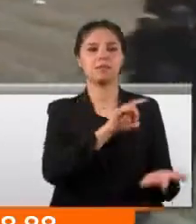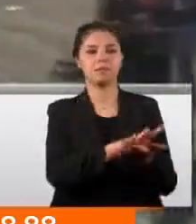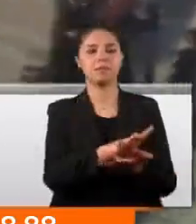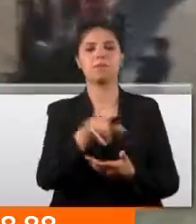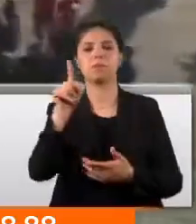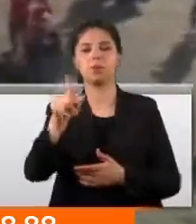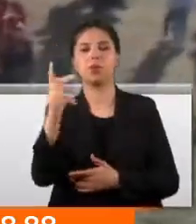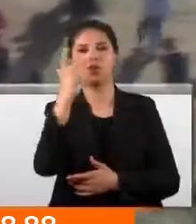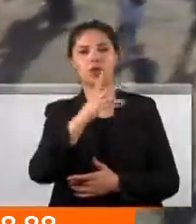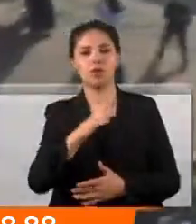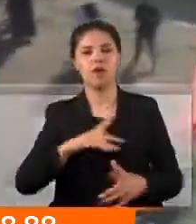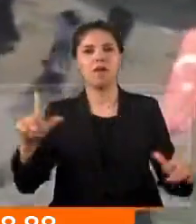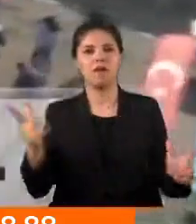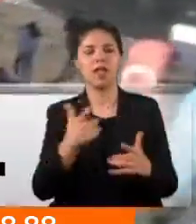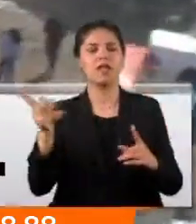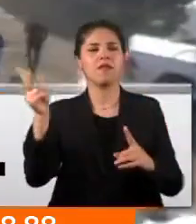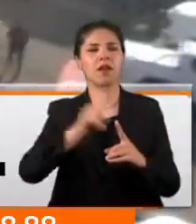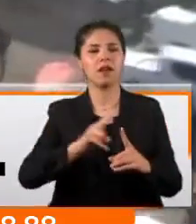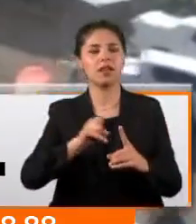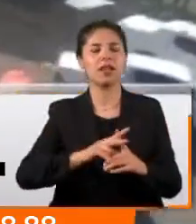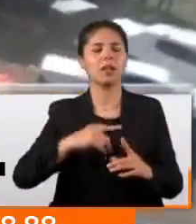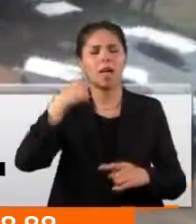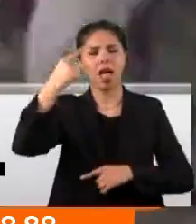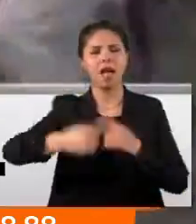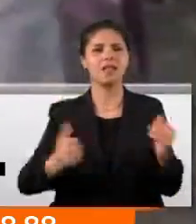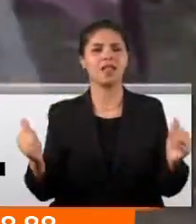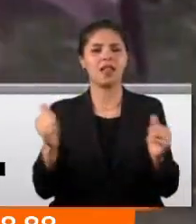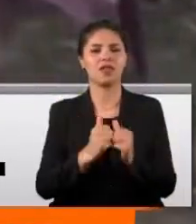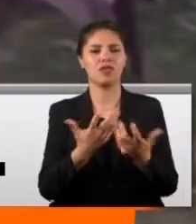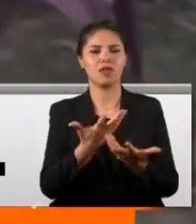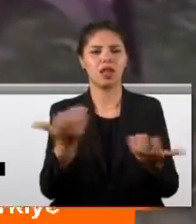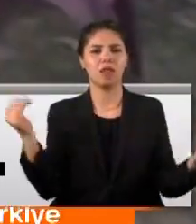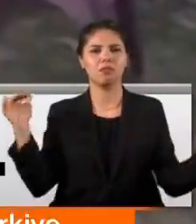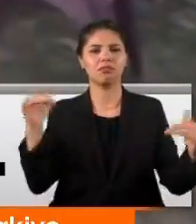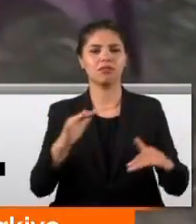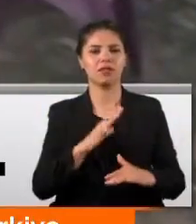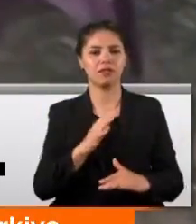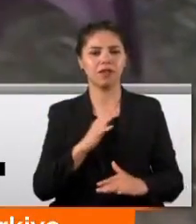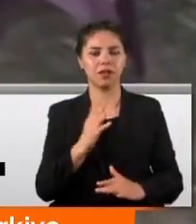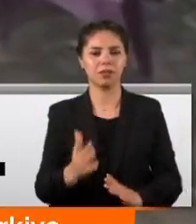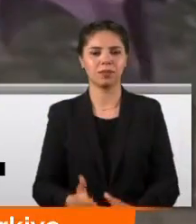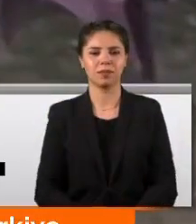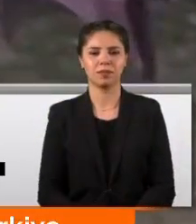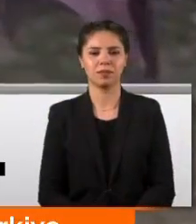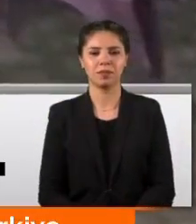bölgedeki festivale katılım Her geçen yıl artıyor Amerika'dan Irak'tan